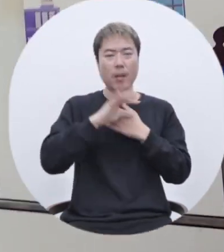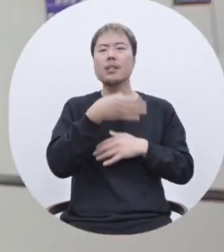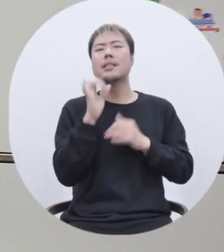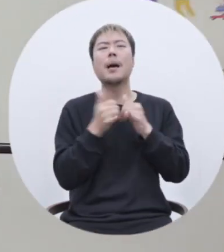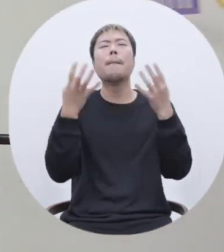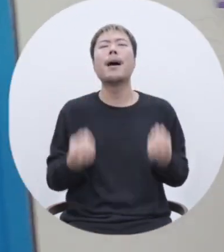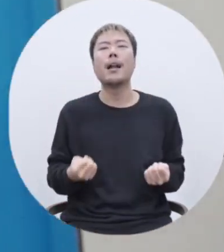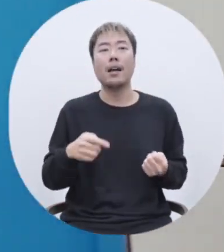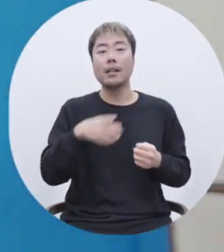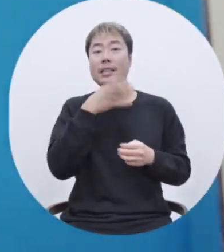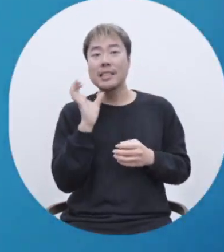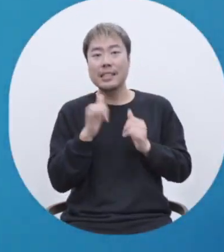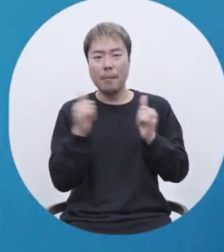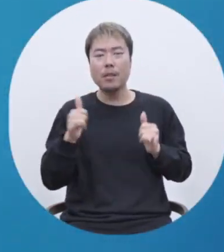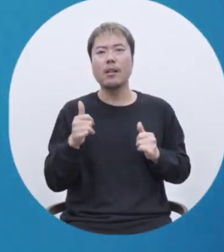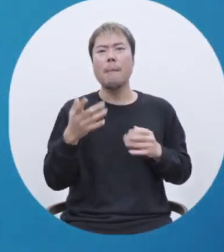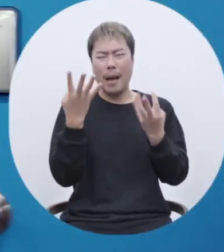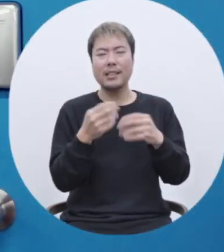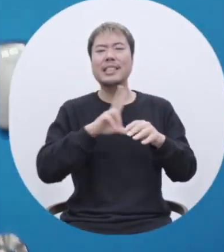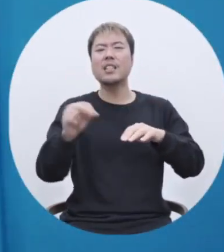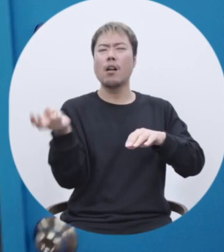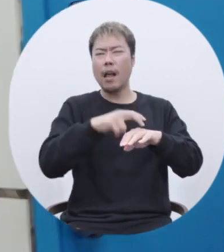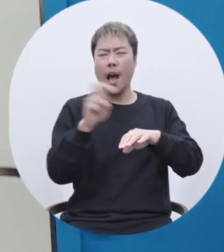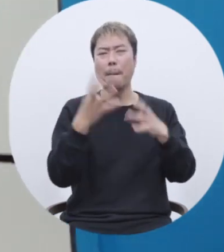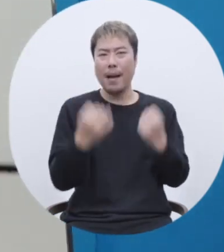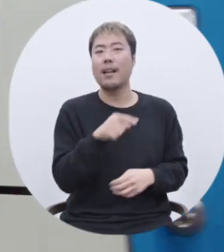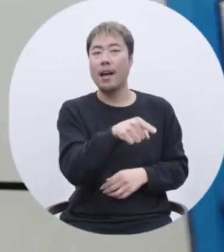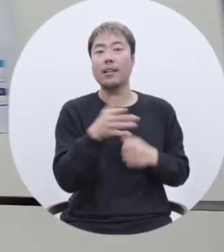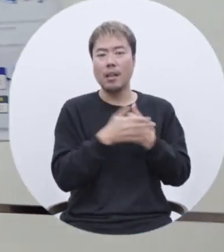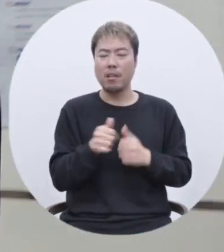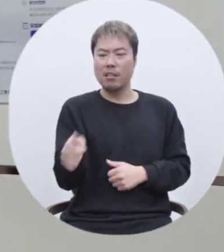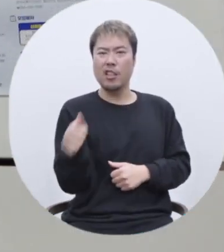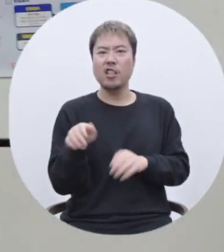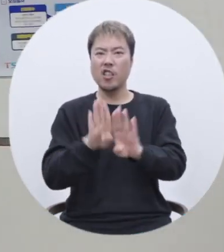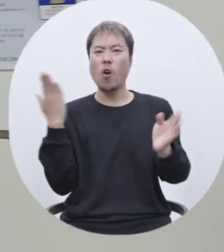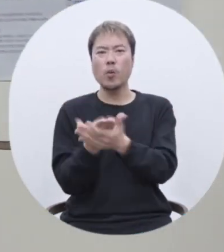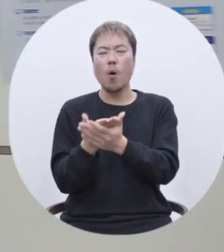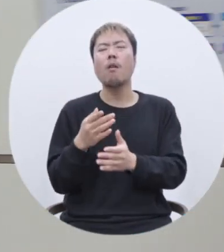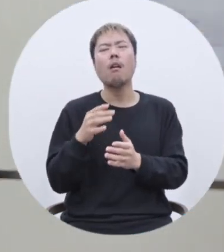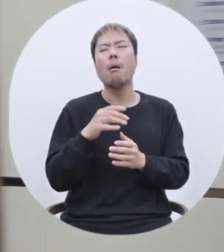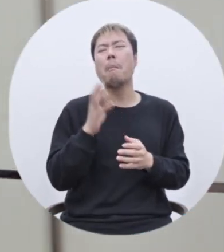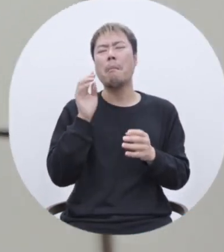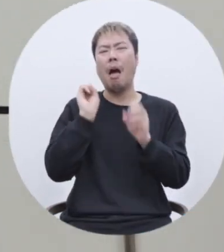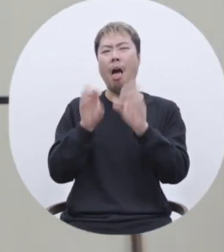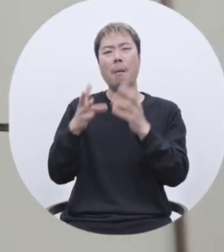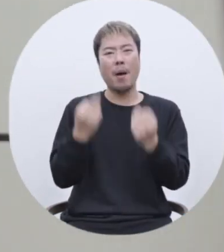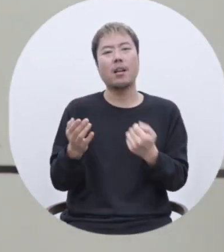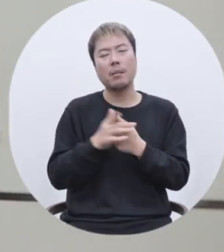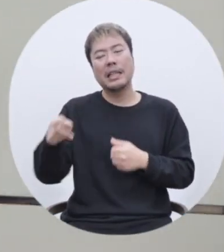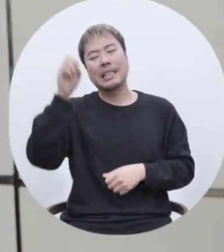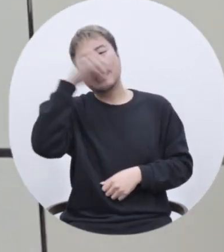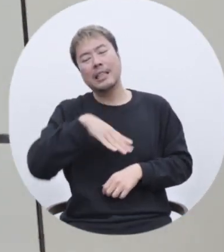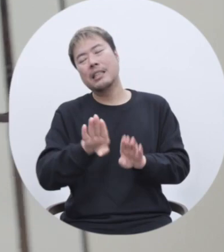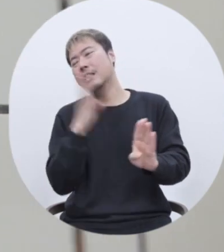인구도 많고 하니까, 노인 이제 유동인구가 많으니까 저런 민원이 많거든요. 열어달라고. 그냥 그러면 만약에 들어오면